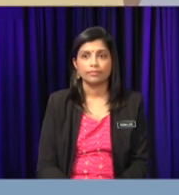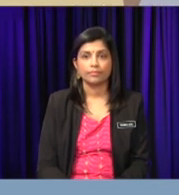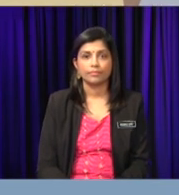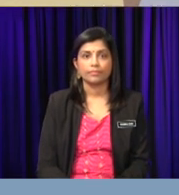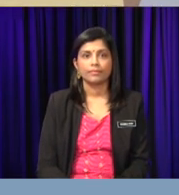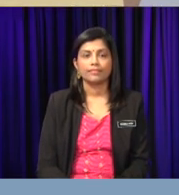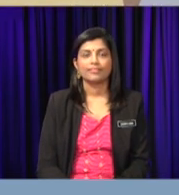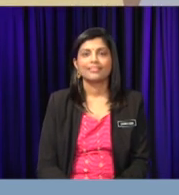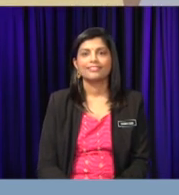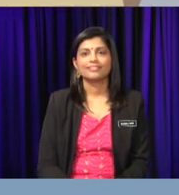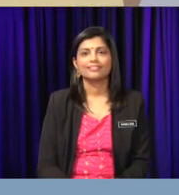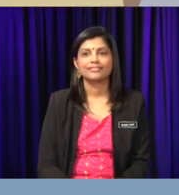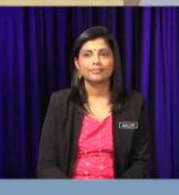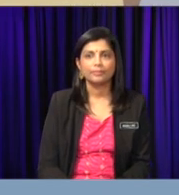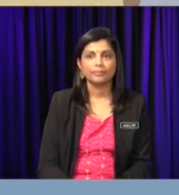nya